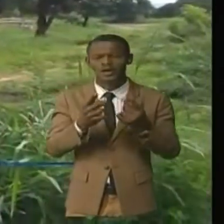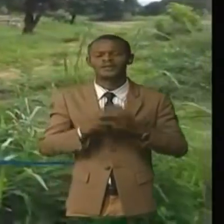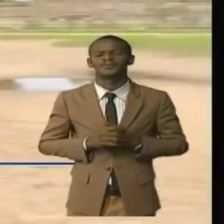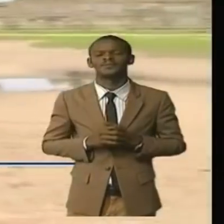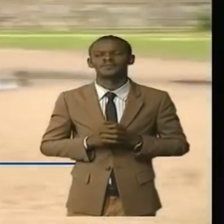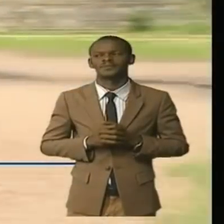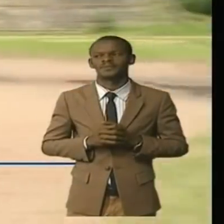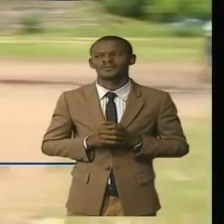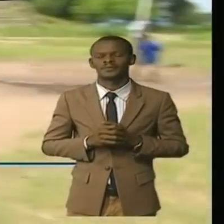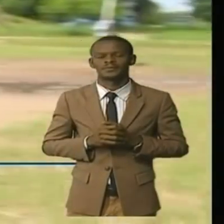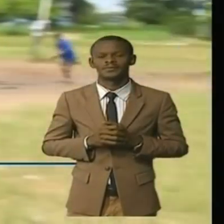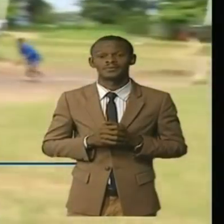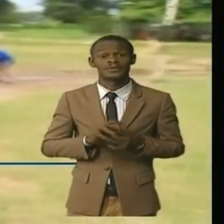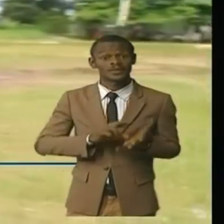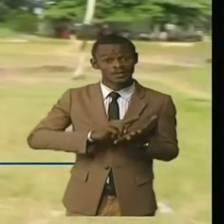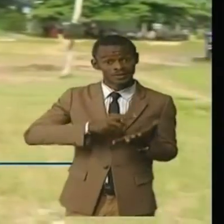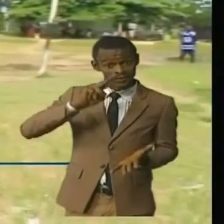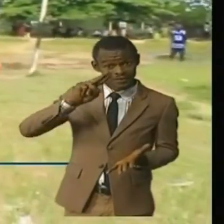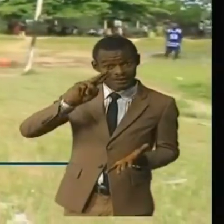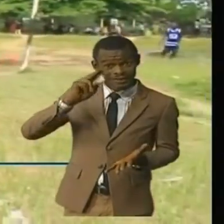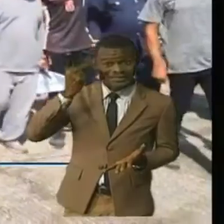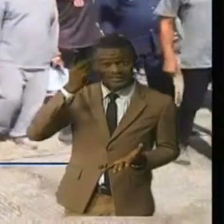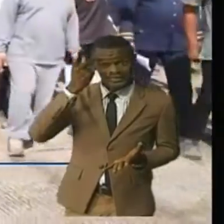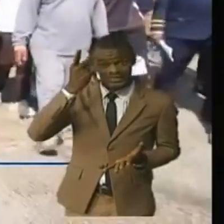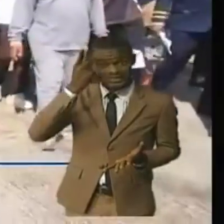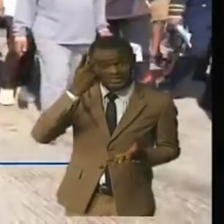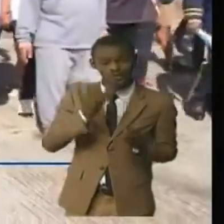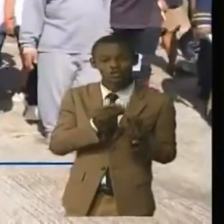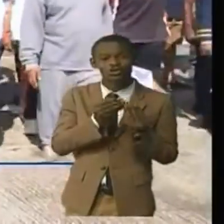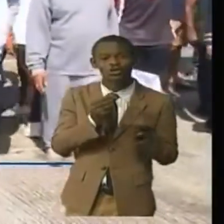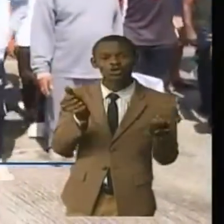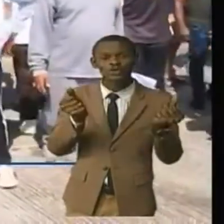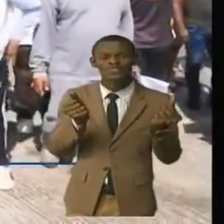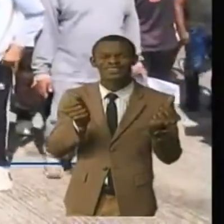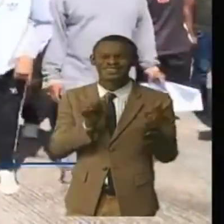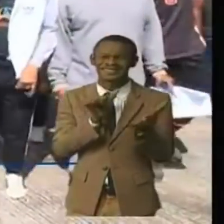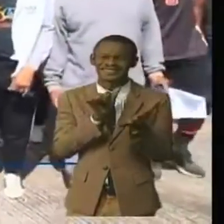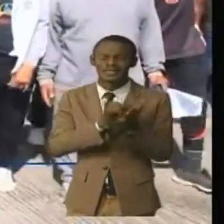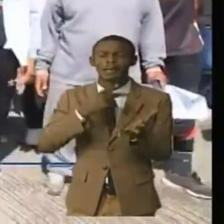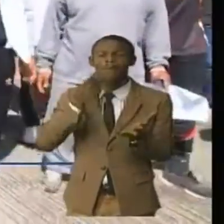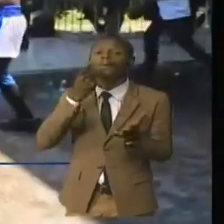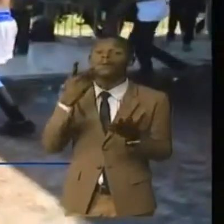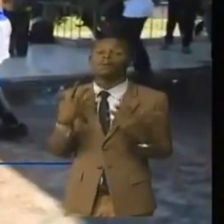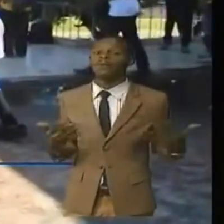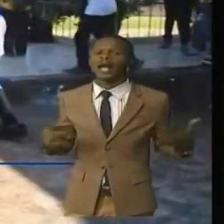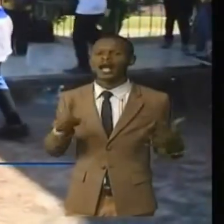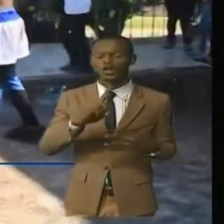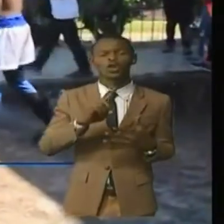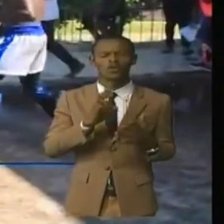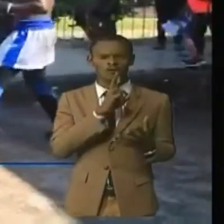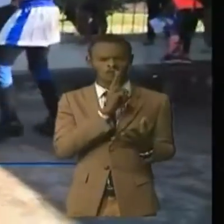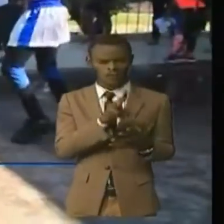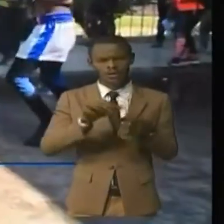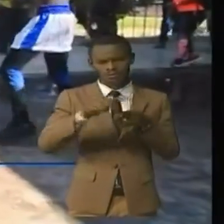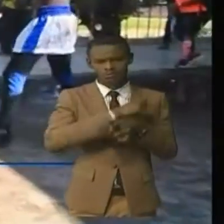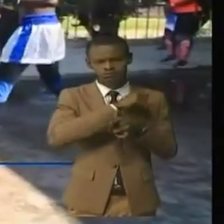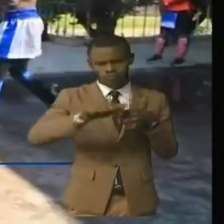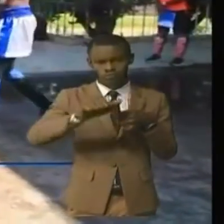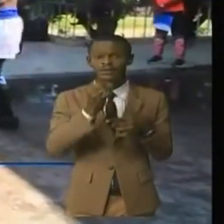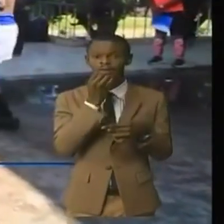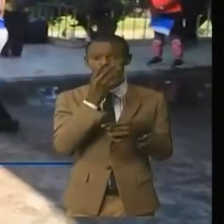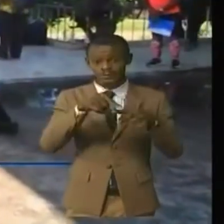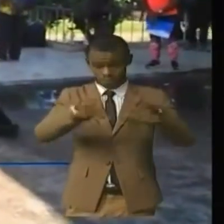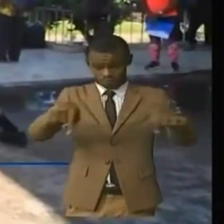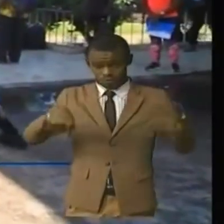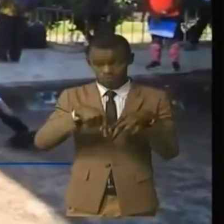Solution n'est pas un simple slogan, mais une réponse à tous les problèmes de notre société. C'est le cas du secteur sportif qui n'est